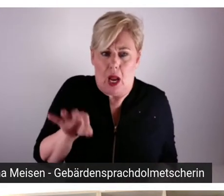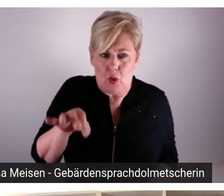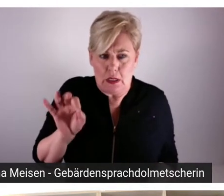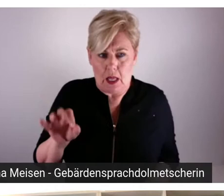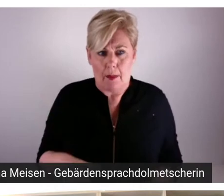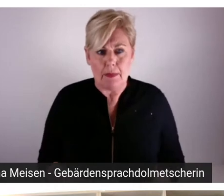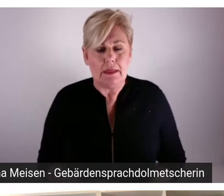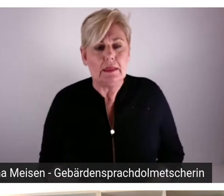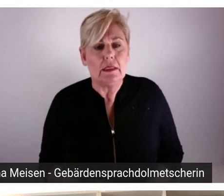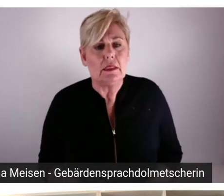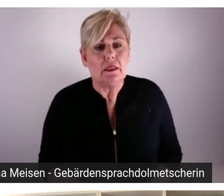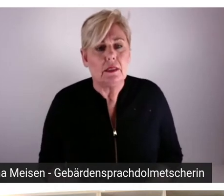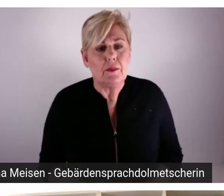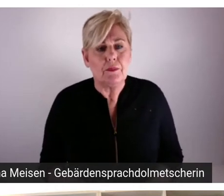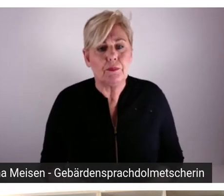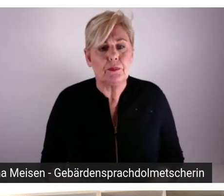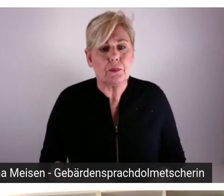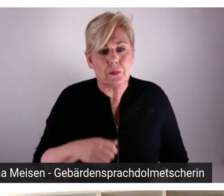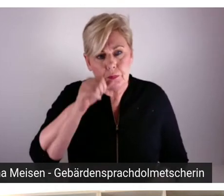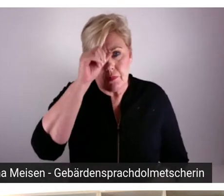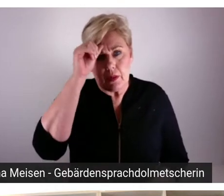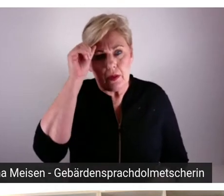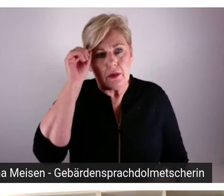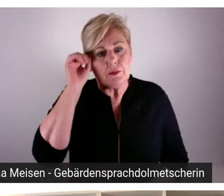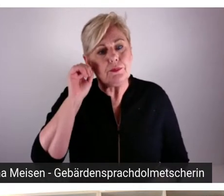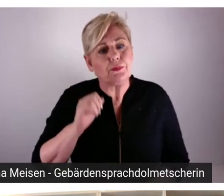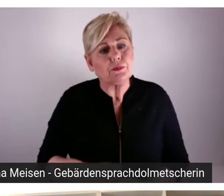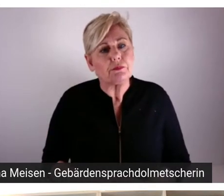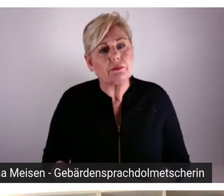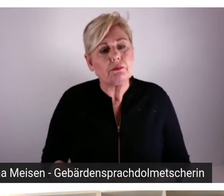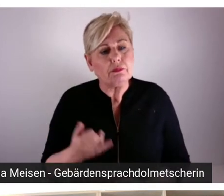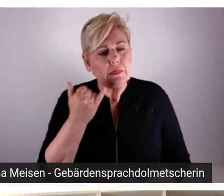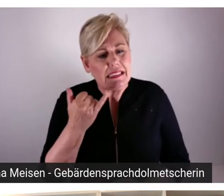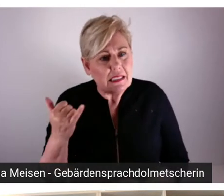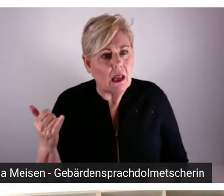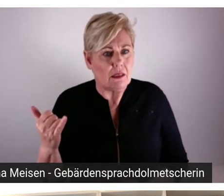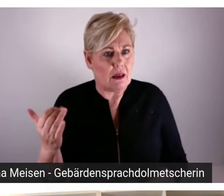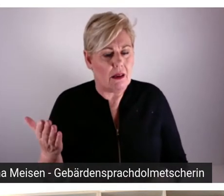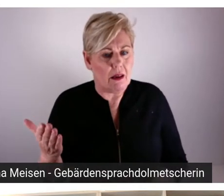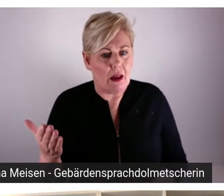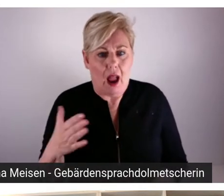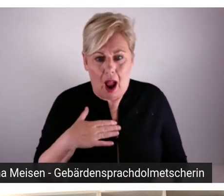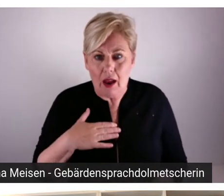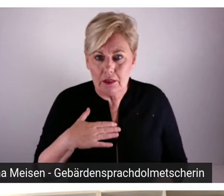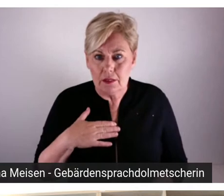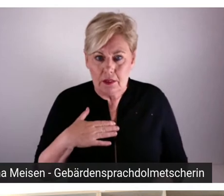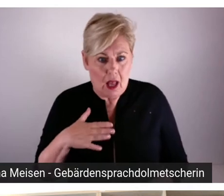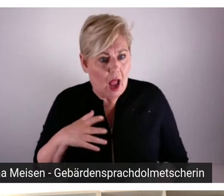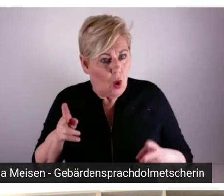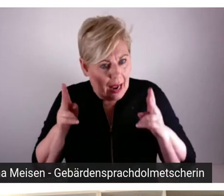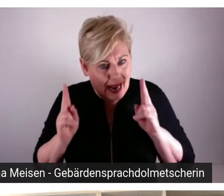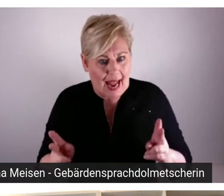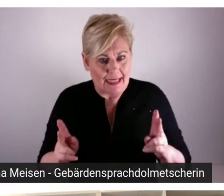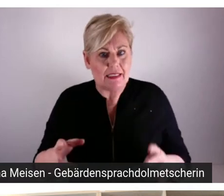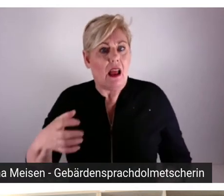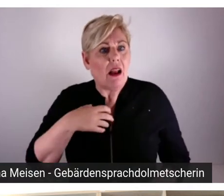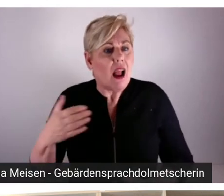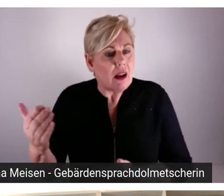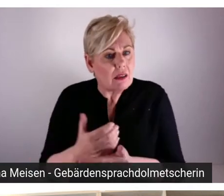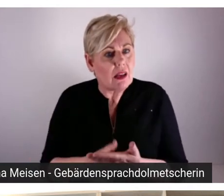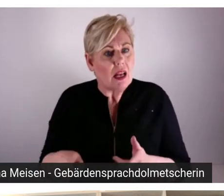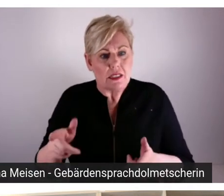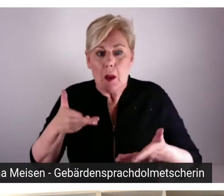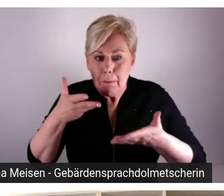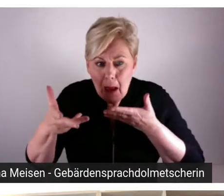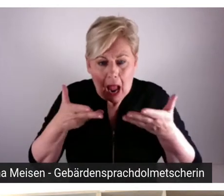der Gesundheitspolitik, jeder hat eigentlich Anrecht, von seiner Krankenkasse auch beraten, unterstützt